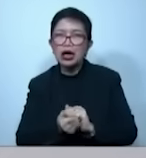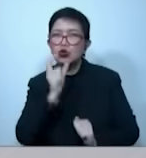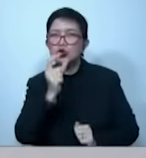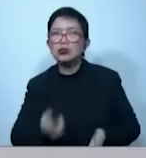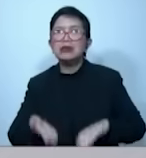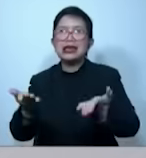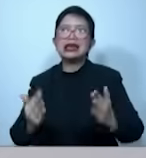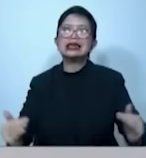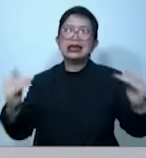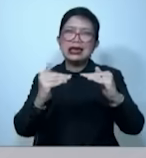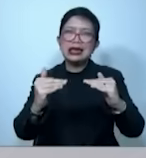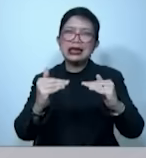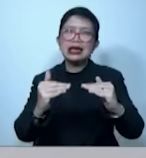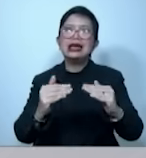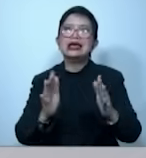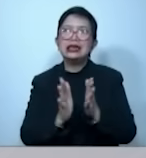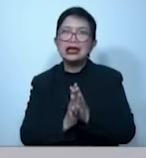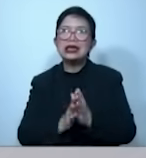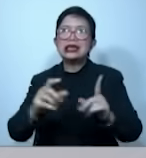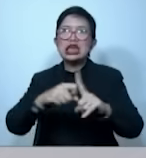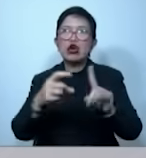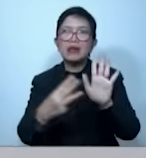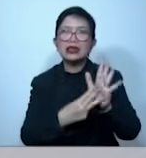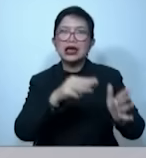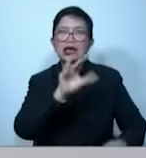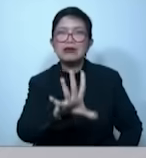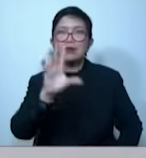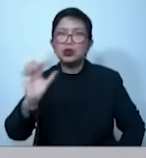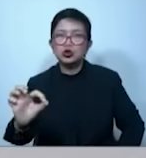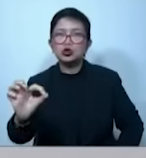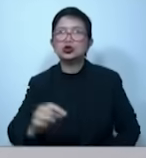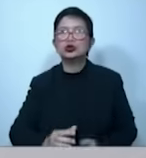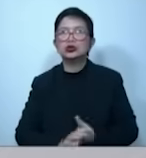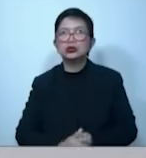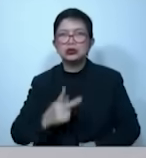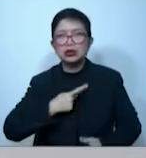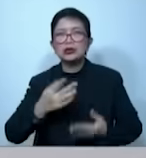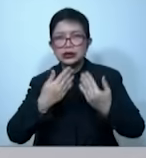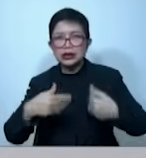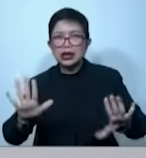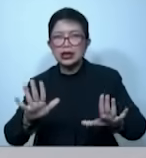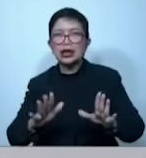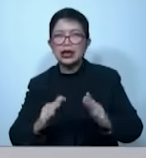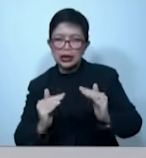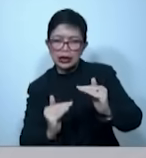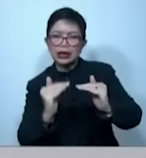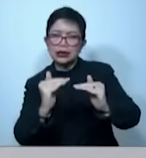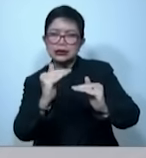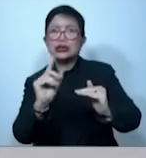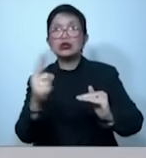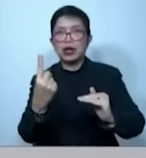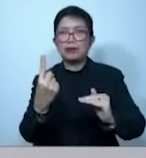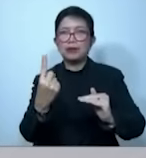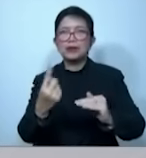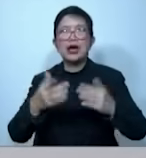termasuk di kilom 50 ketika kita bisa bereskan semuanya maka kita akan naik dalam satu tahap